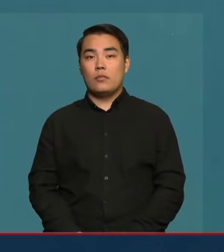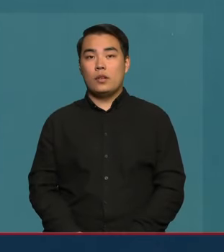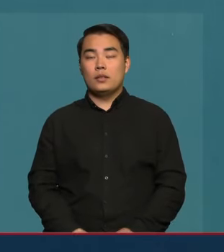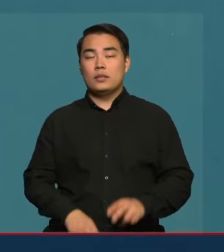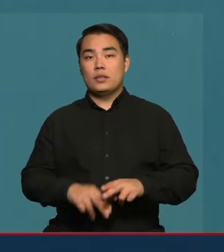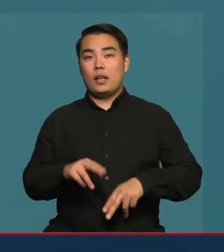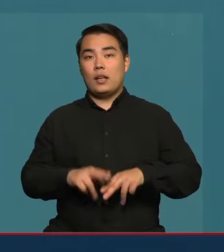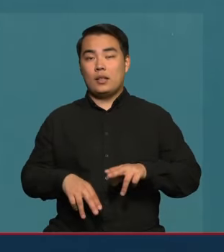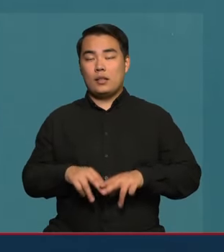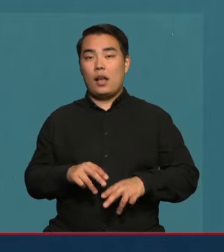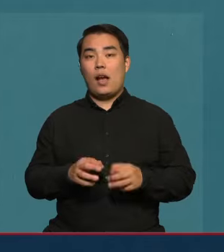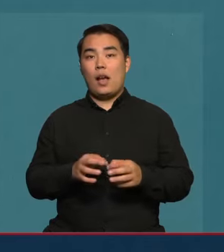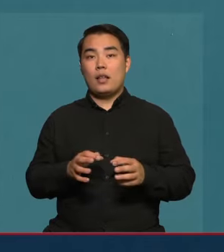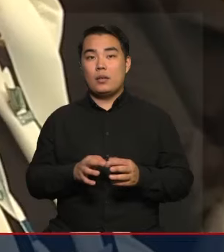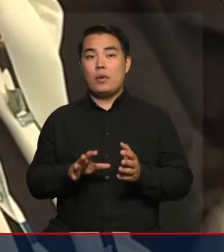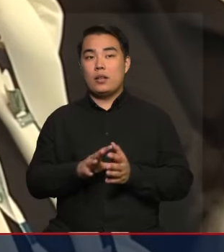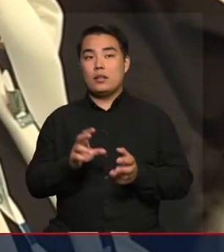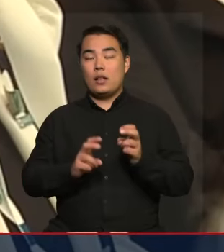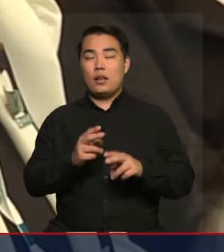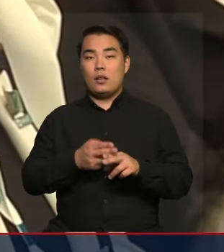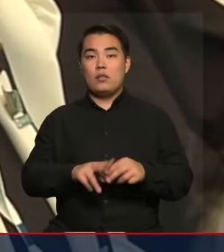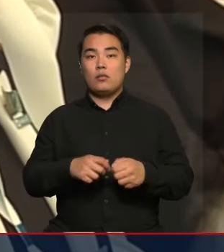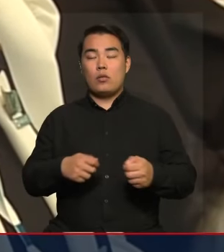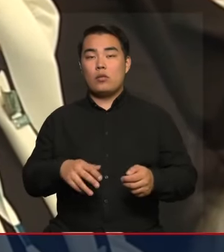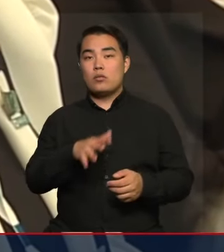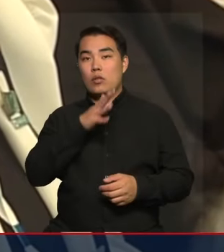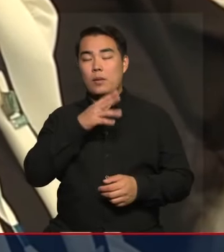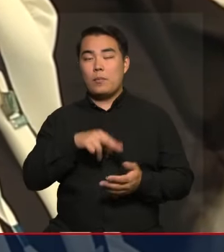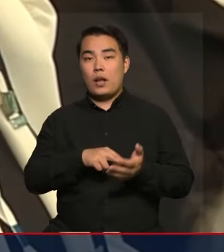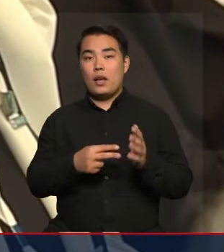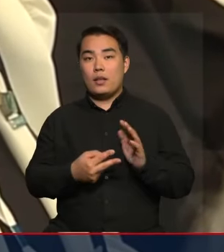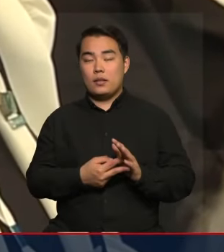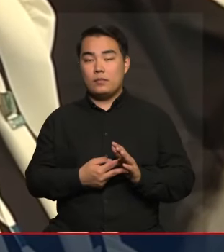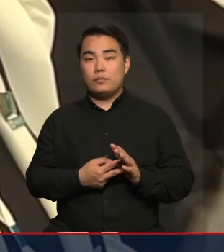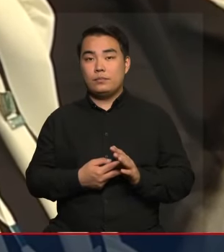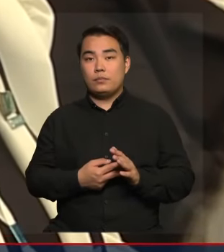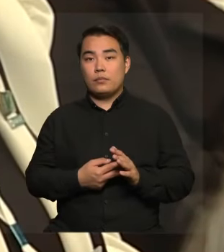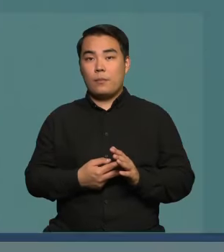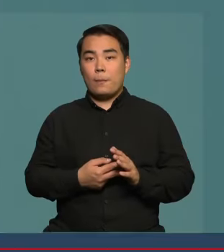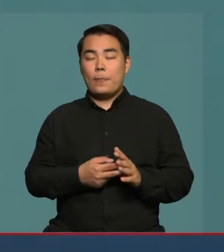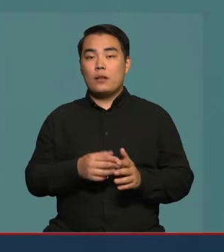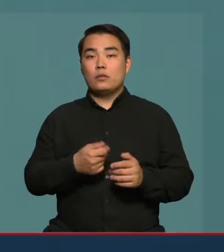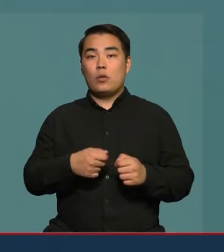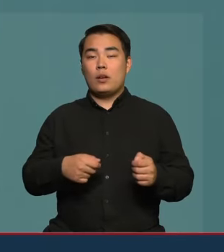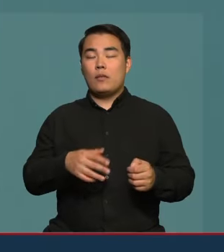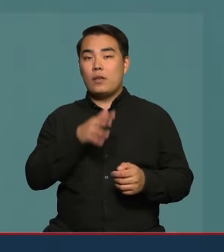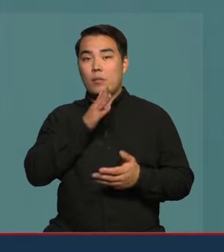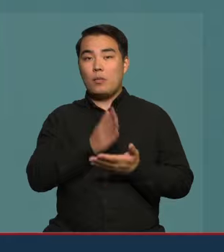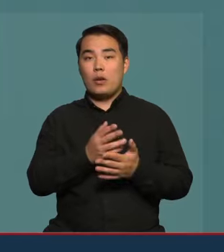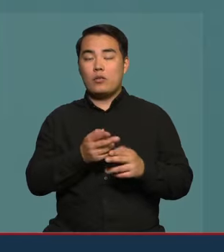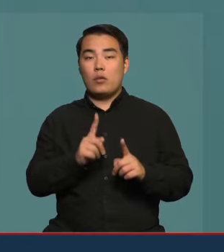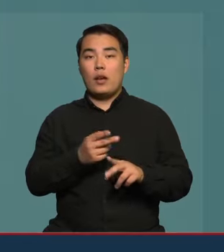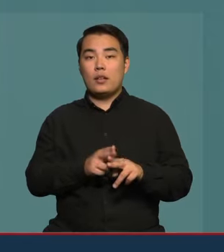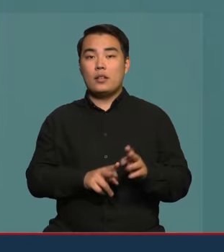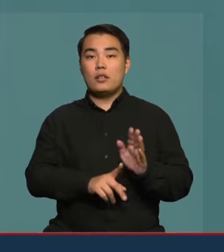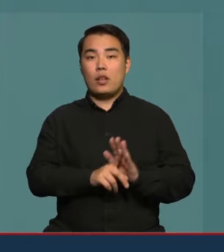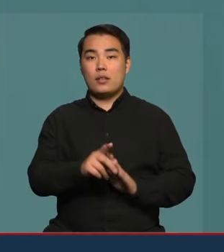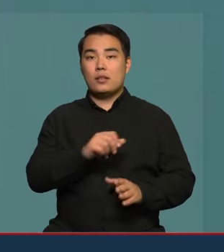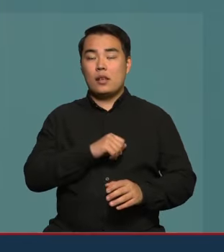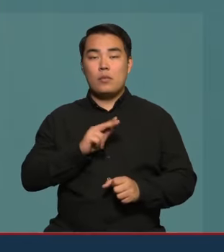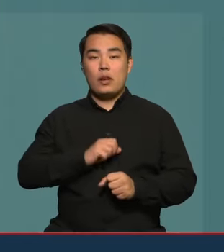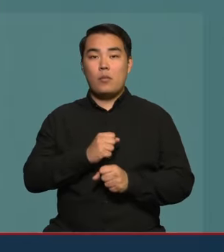Возведение строительства атомной электростанции – это долгосрочный проект. Атом электростанциясын салу ұзақ мерзімді жоба, бірақ бұл бастама еліміздің